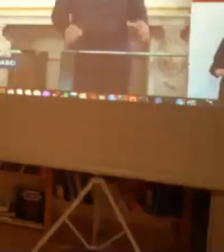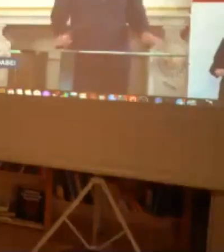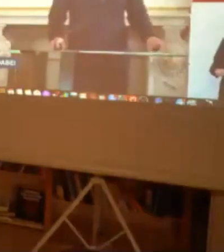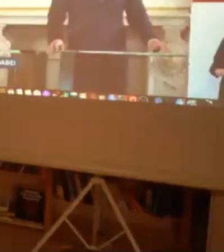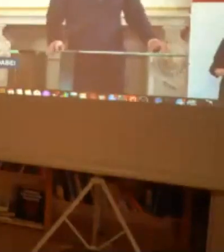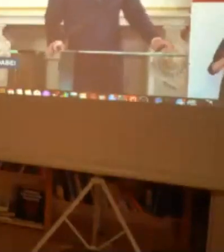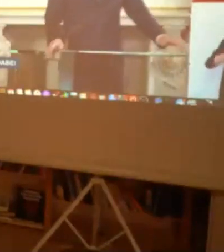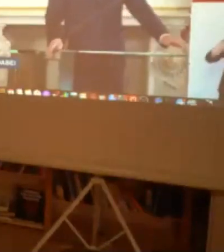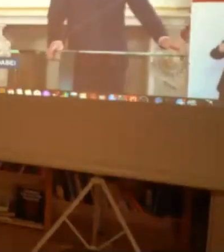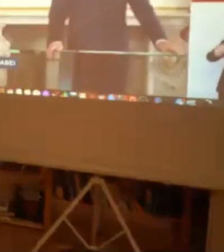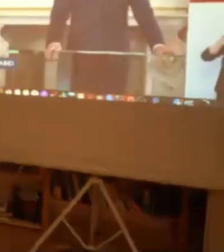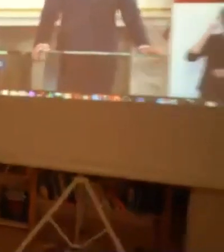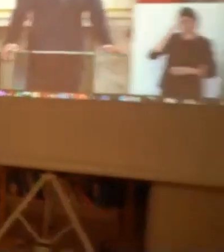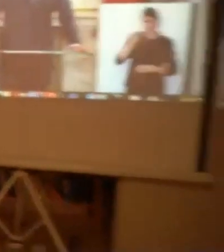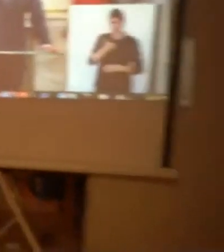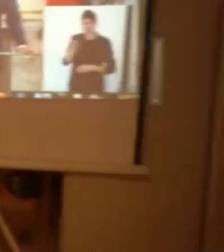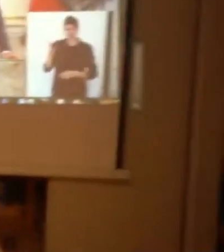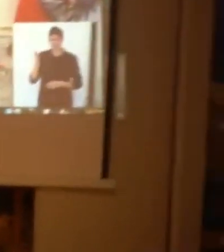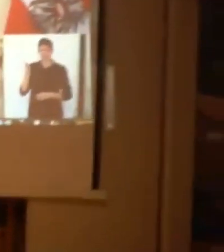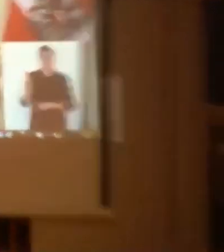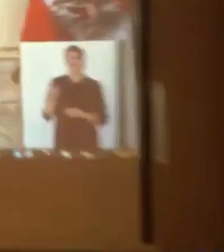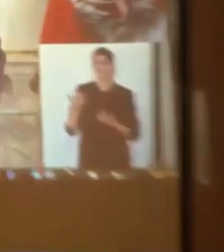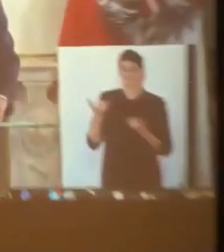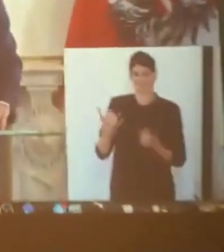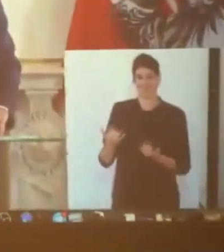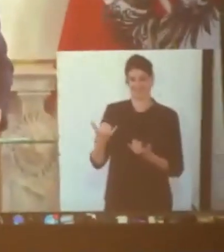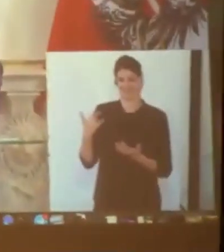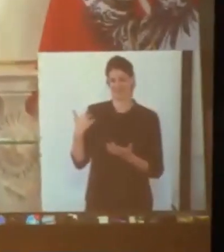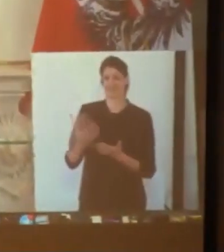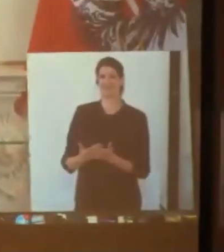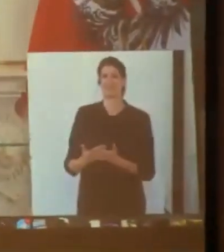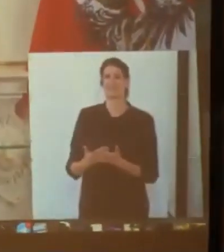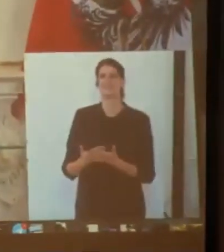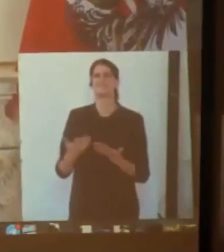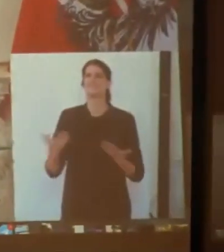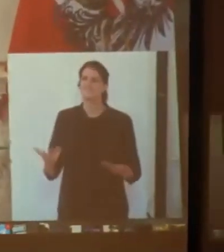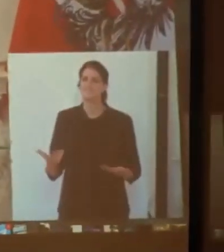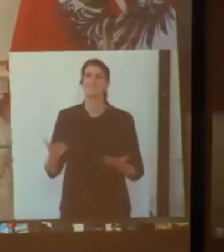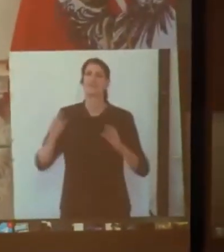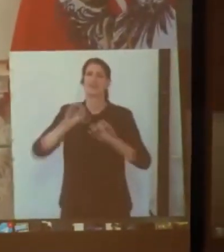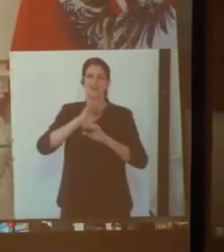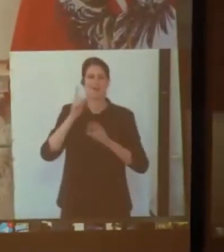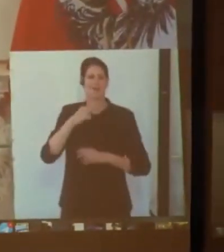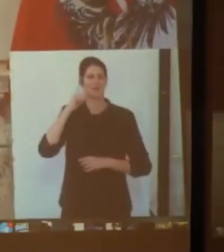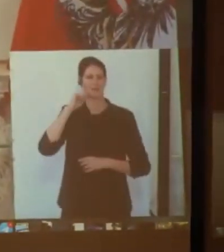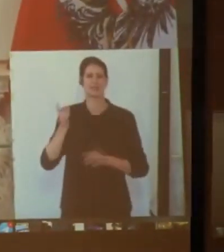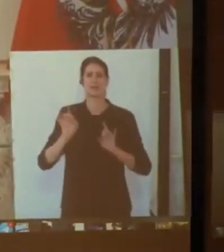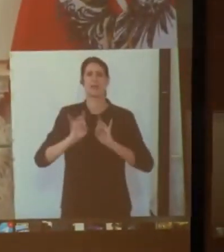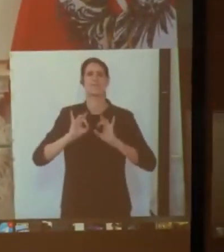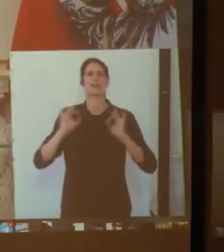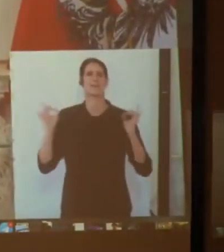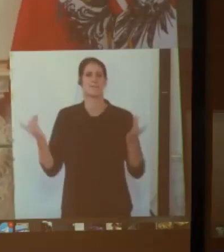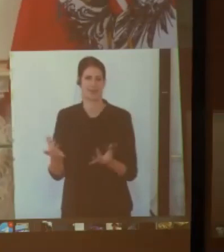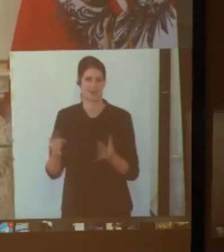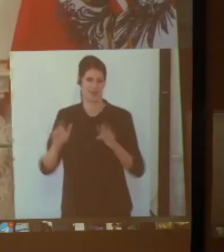Sehr geehrte Damen und Herren, wir haben es mittlerweile natürlich nicht nur mit einer Pandemie, sondern auch mit